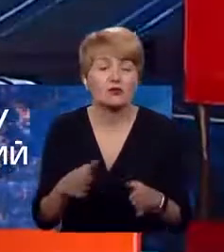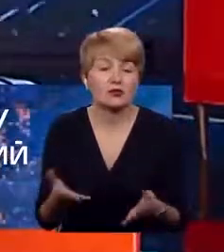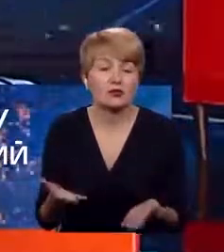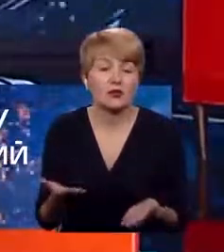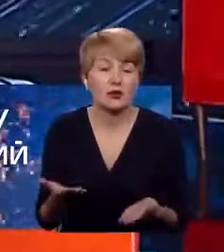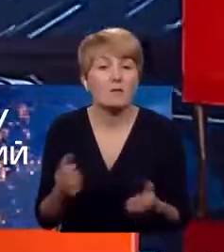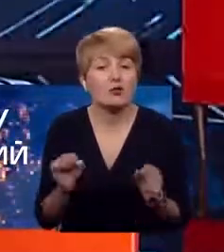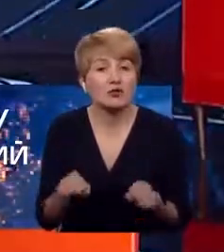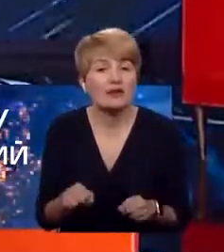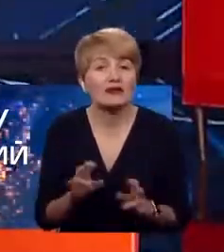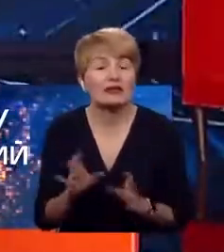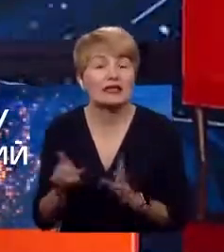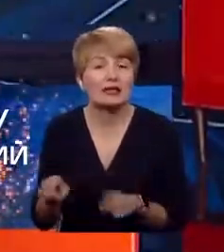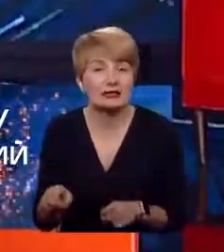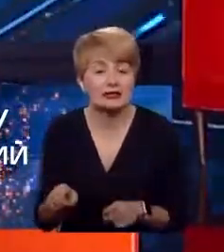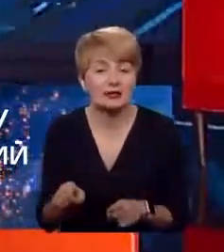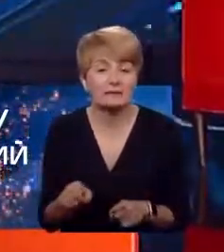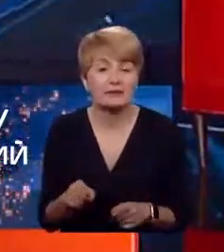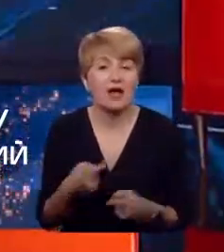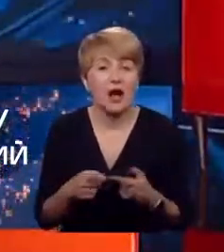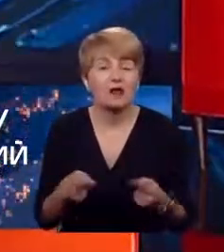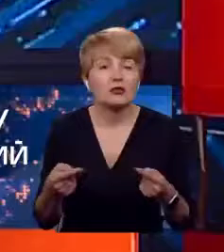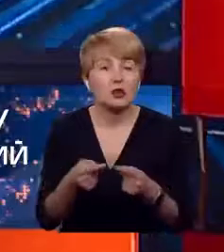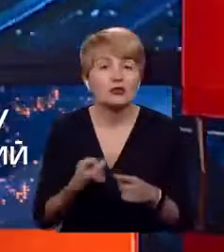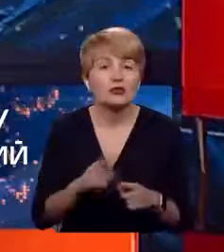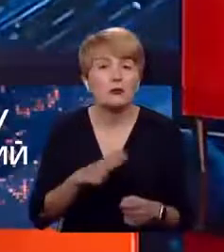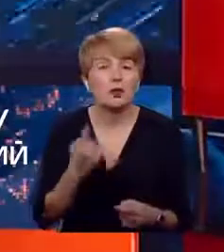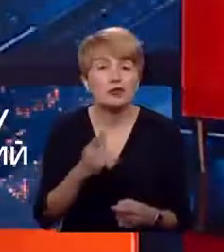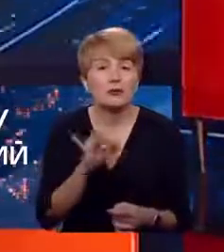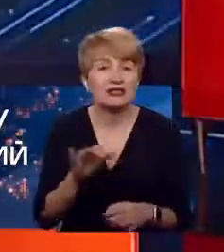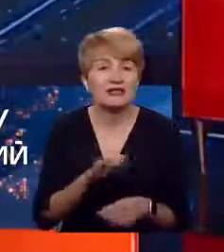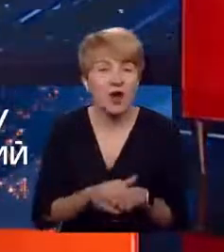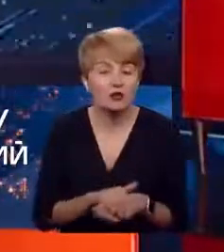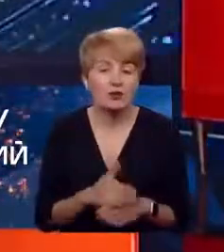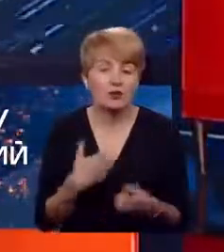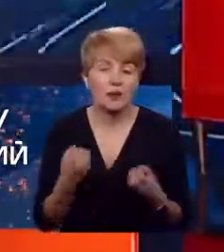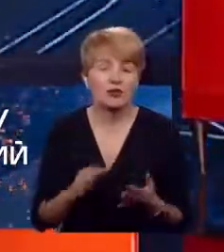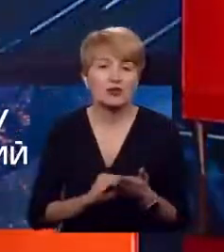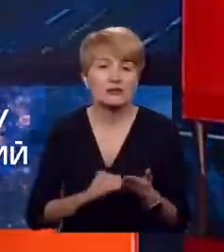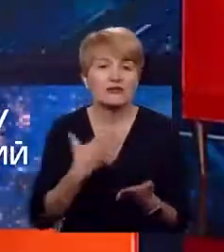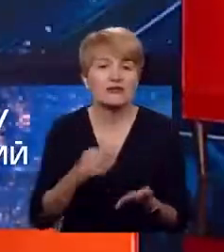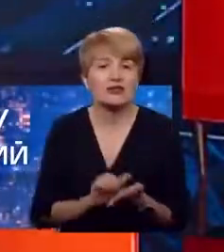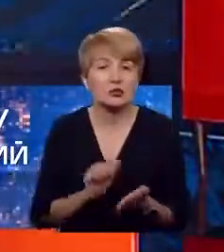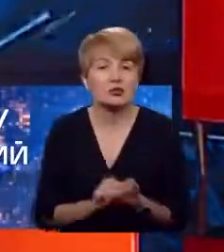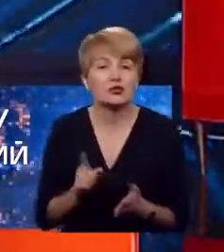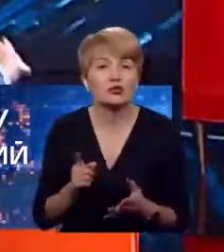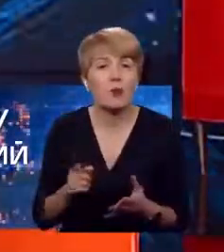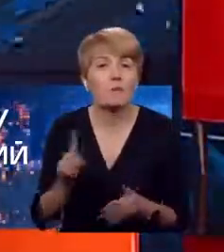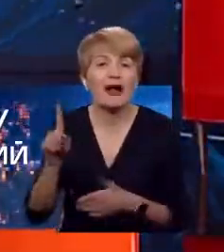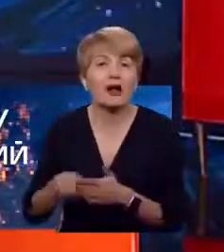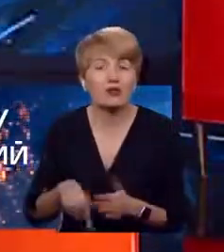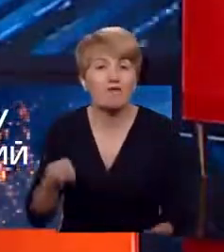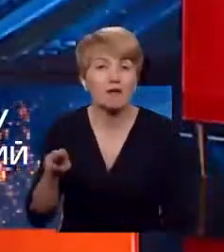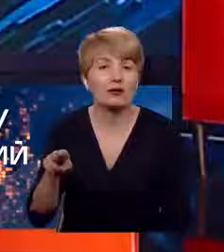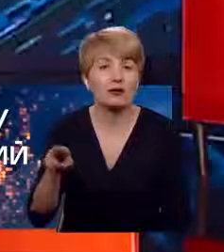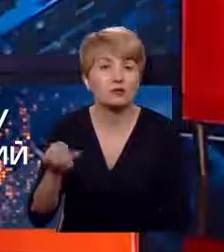ну, можливо, не тільки це, звичайно, не тільки це, але це точно було одним з тих факторів, я про це написав в своїй статті, який переконав пана Путіна, що